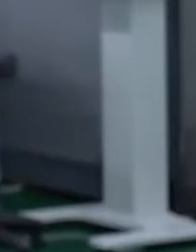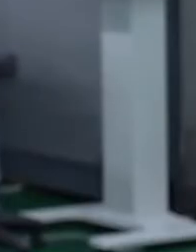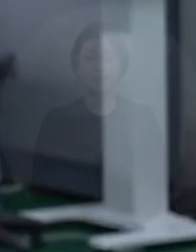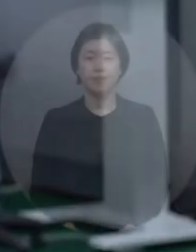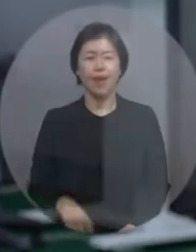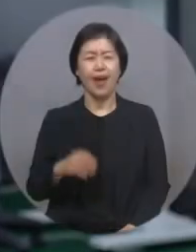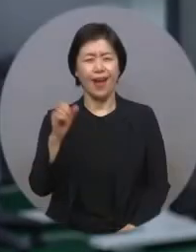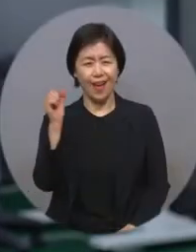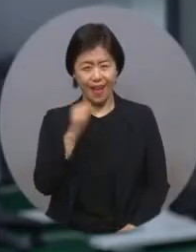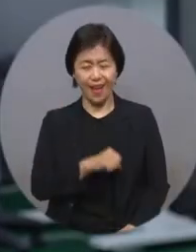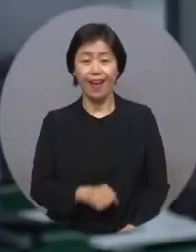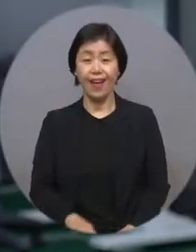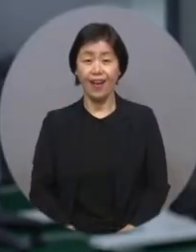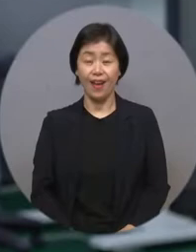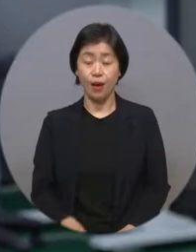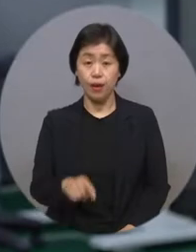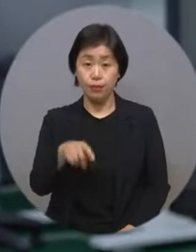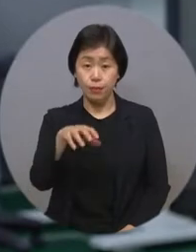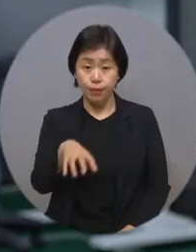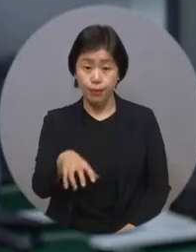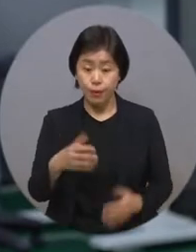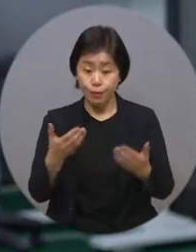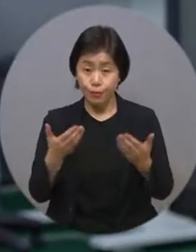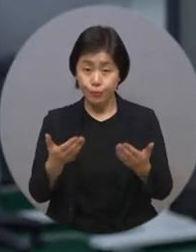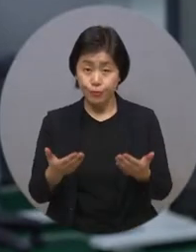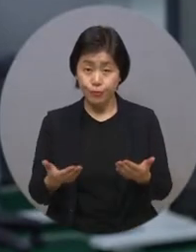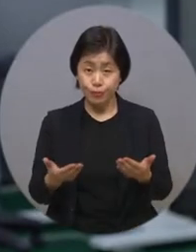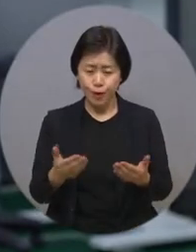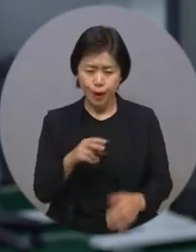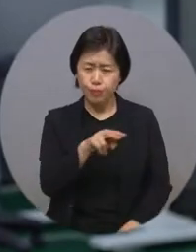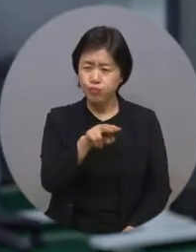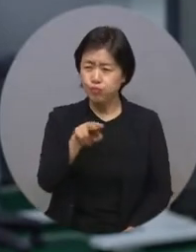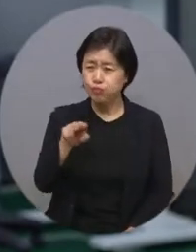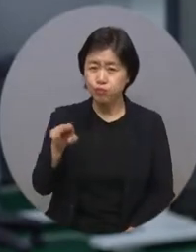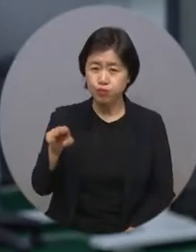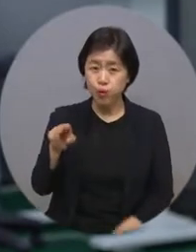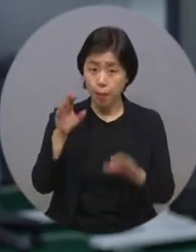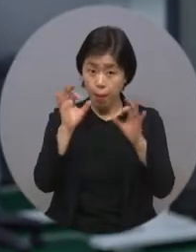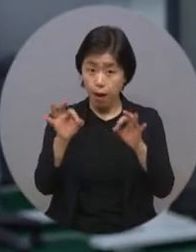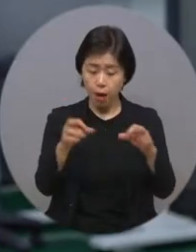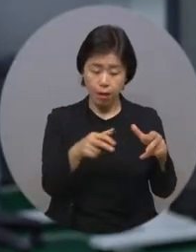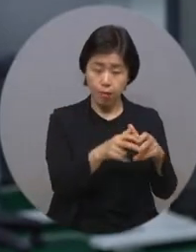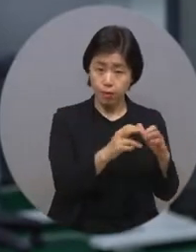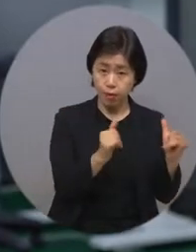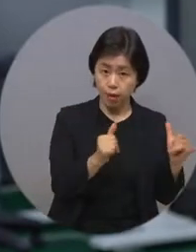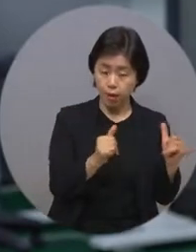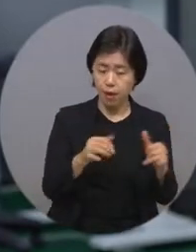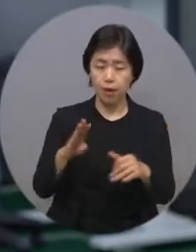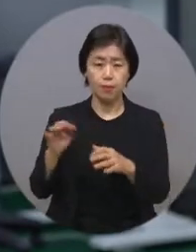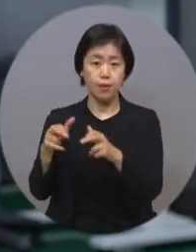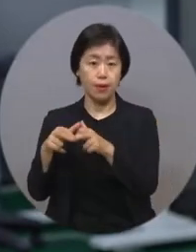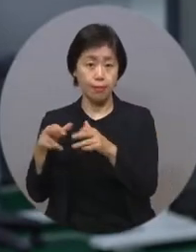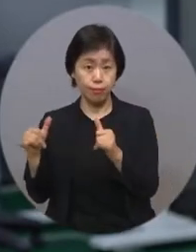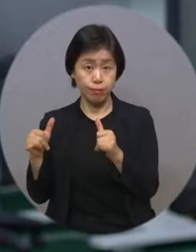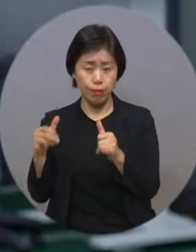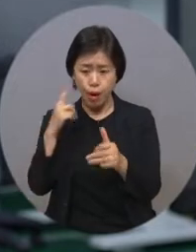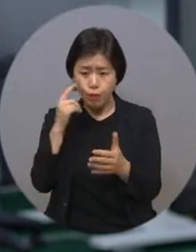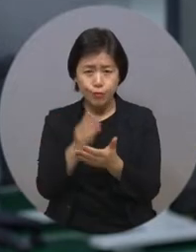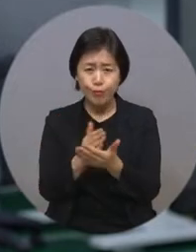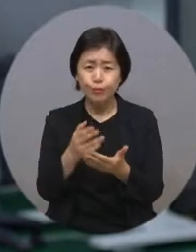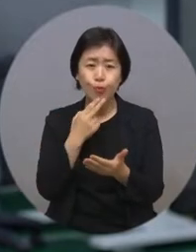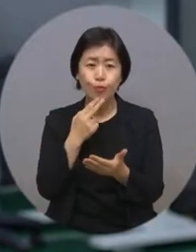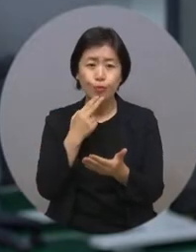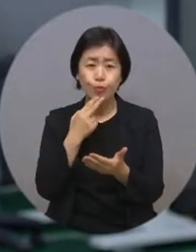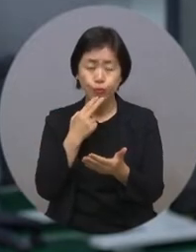네, 그러면 지금 여기 휴게 공간을 보면은 장애인 사원분들 그리고 비장애 사원분들이 구분 없이